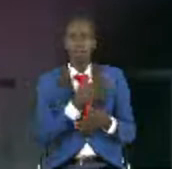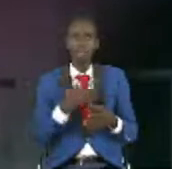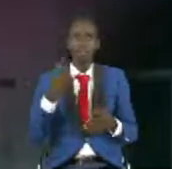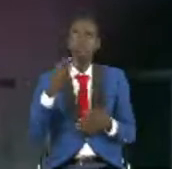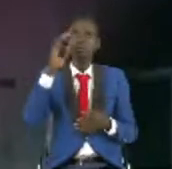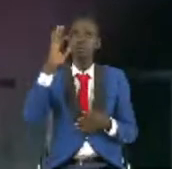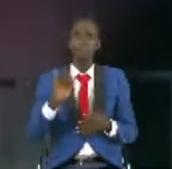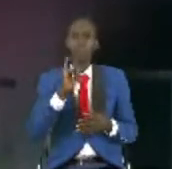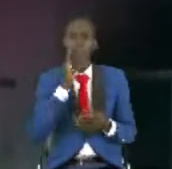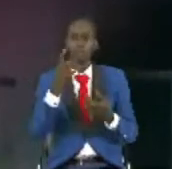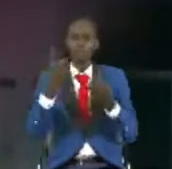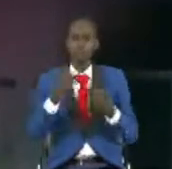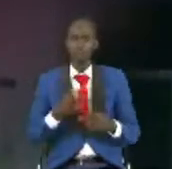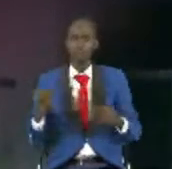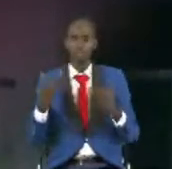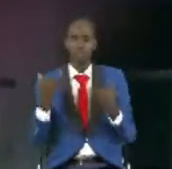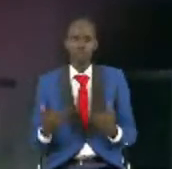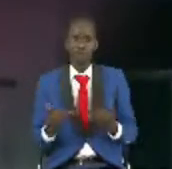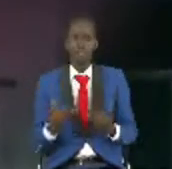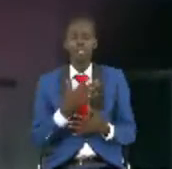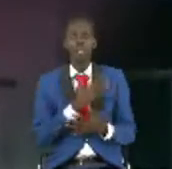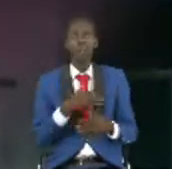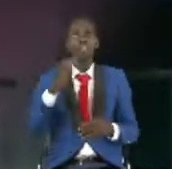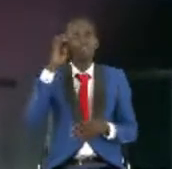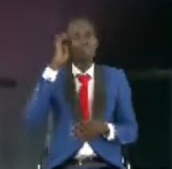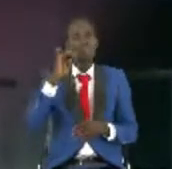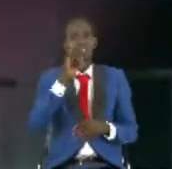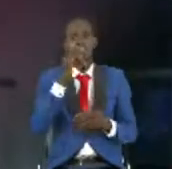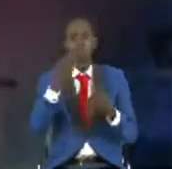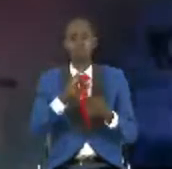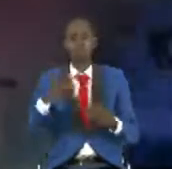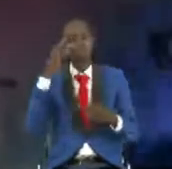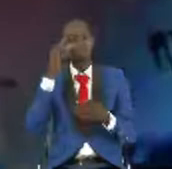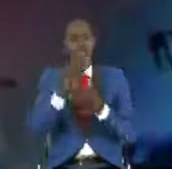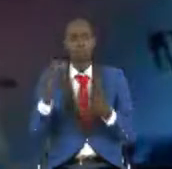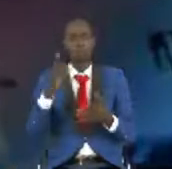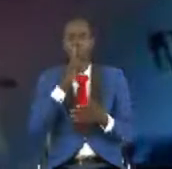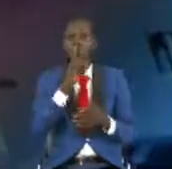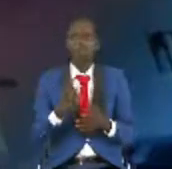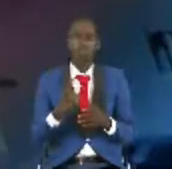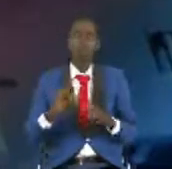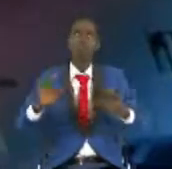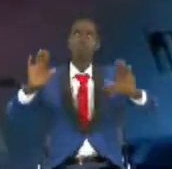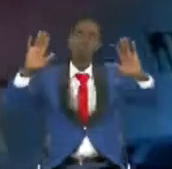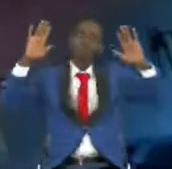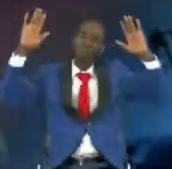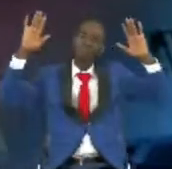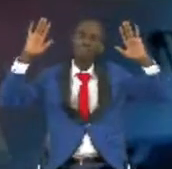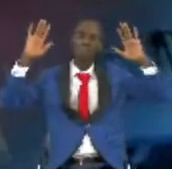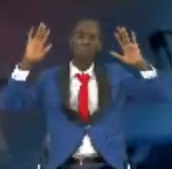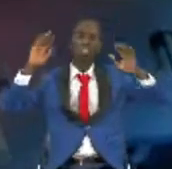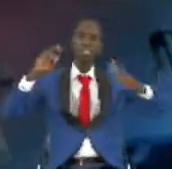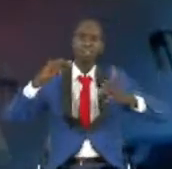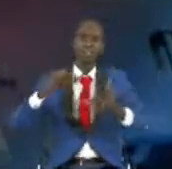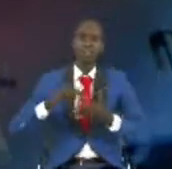Le pasteur est prêt, il reviendra prier pour quelque chose, pour toi. Sois prêt.